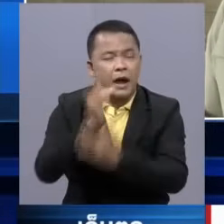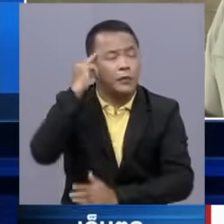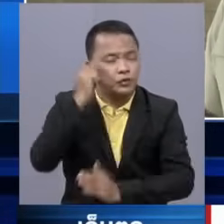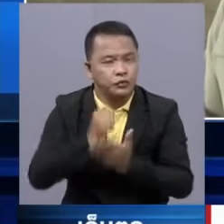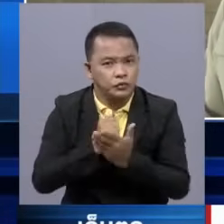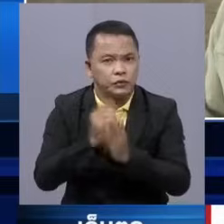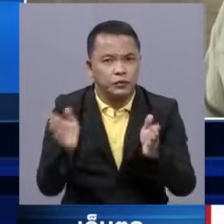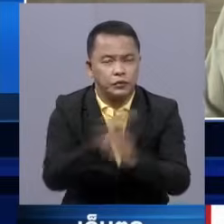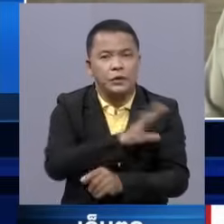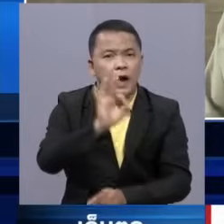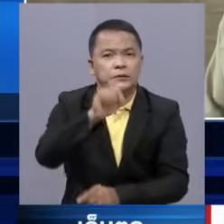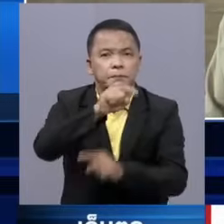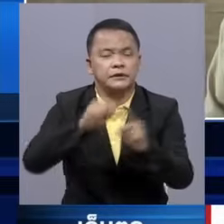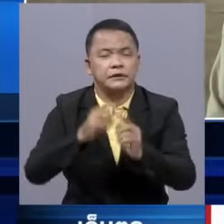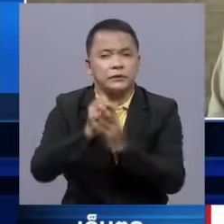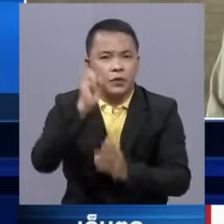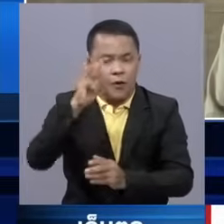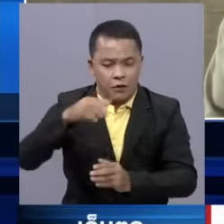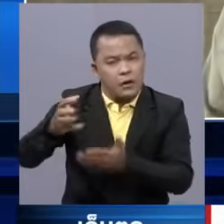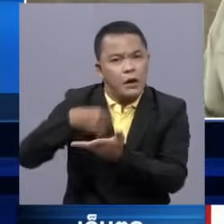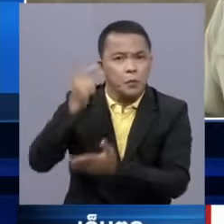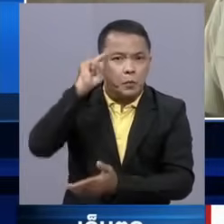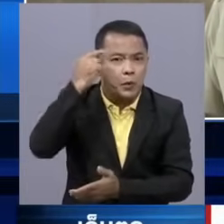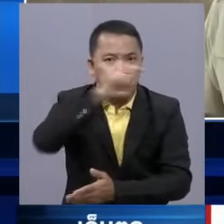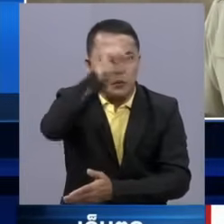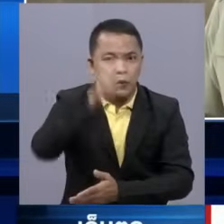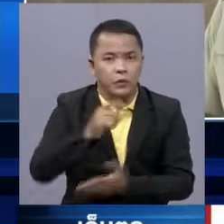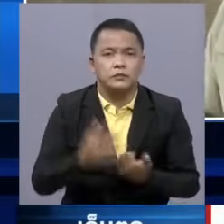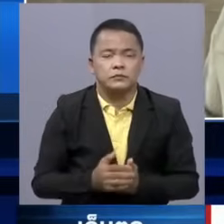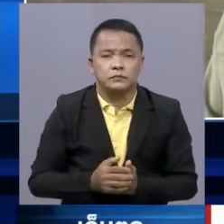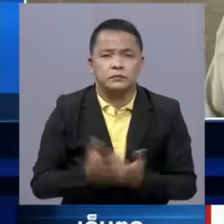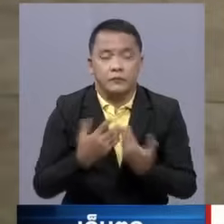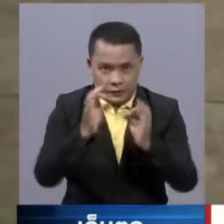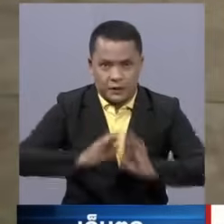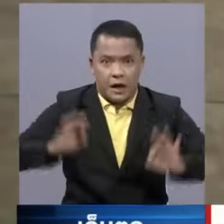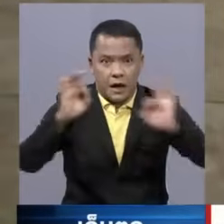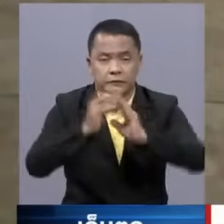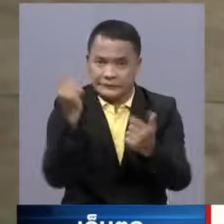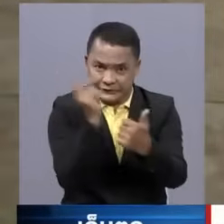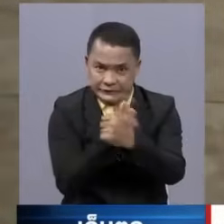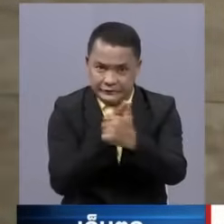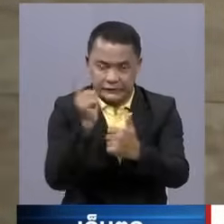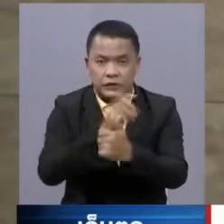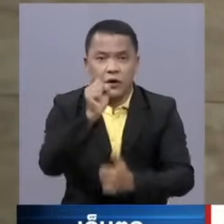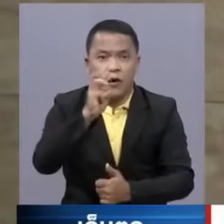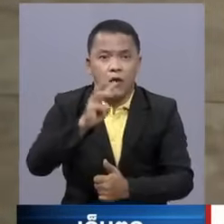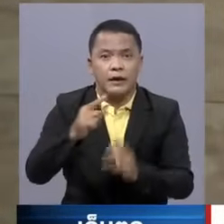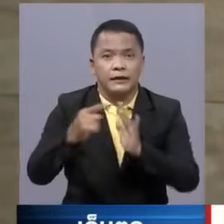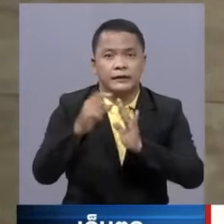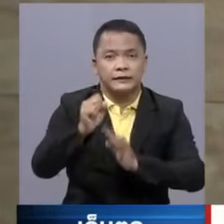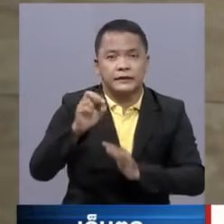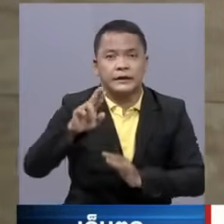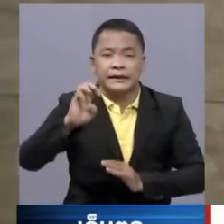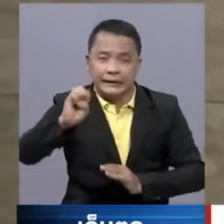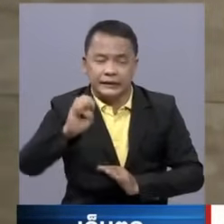สนับสนุนถึง 90%ตามที่สววันใช้พูดหรือไม่นะฮะแล้วก็ที่สำคัญมีอีก 1คนสวเสรี